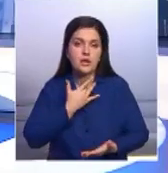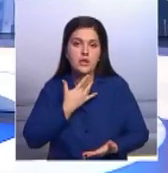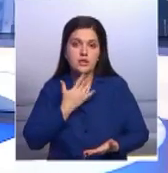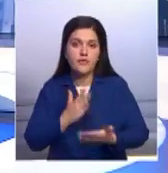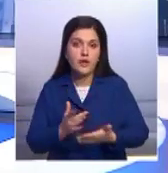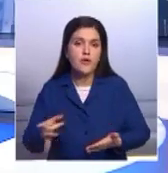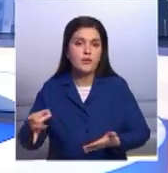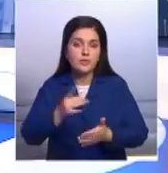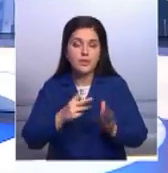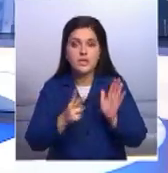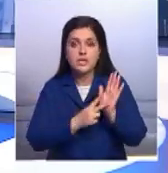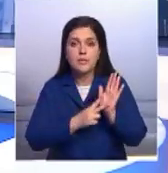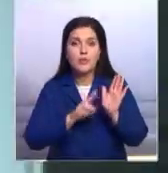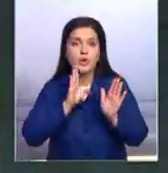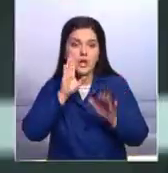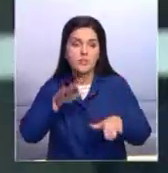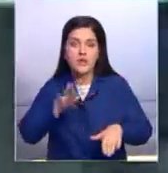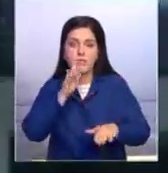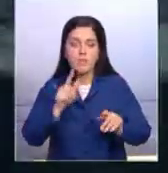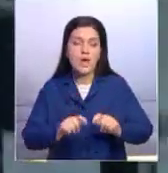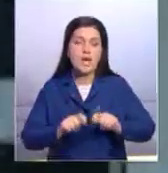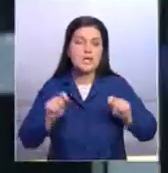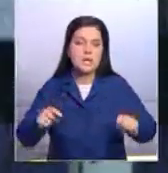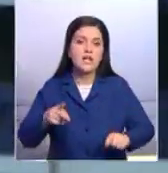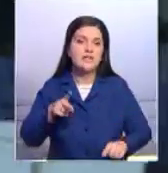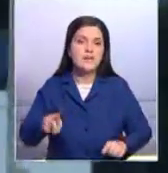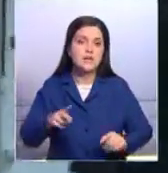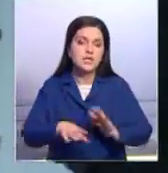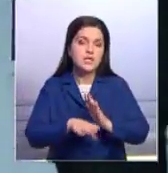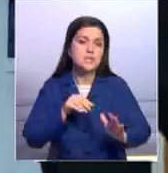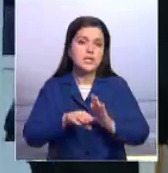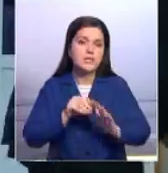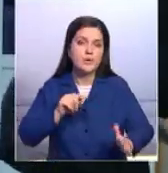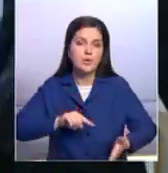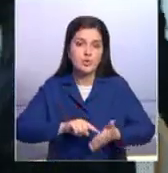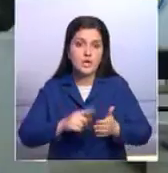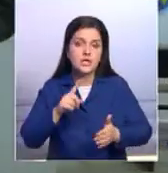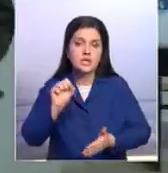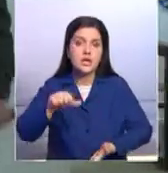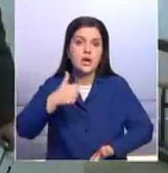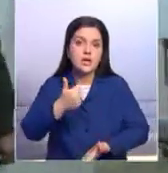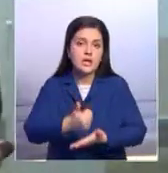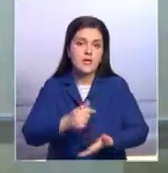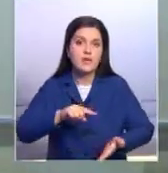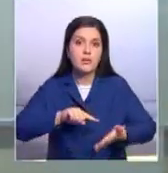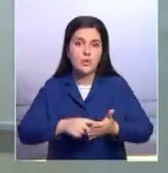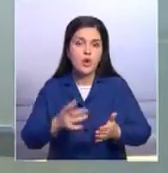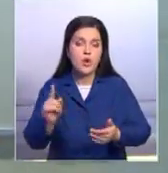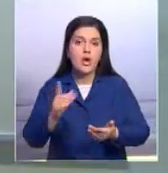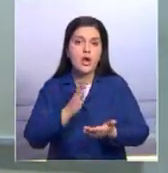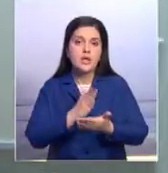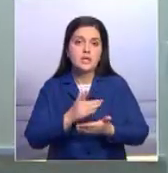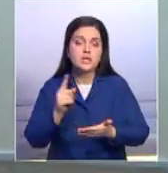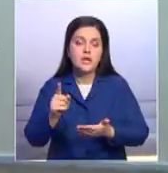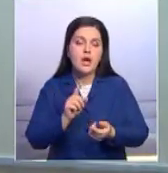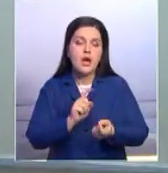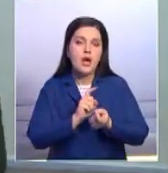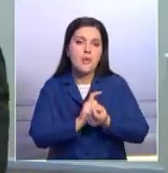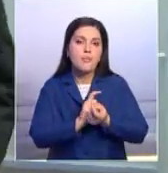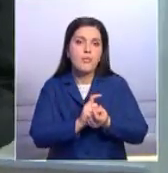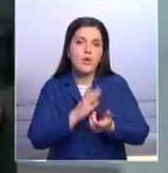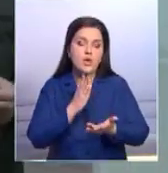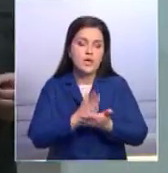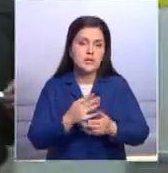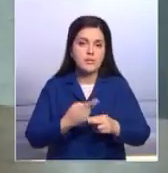50-процентный барьер. В республике в 7 утра по местному времени открылись около 2000 избирательных участков. За главный пост в стране борются